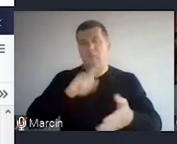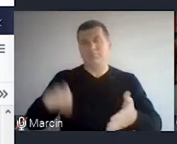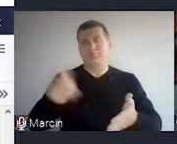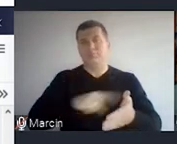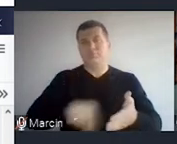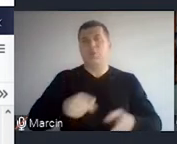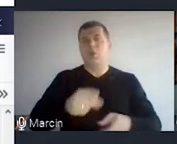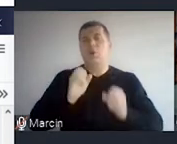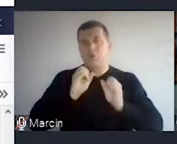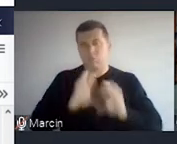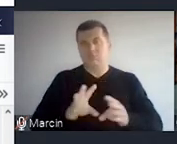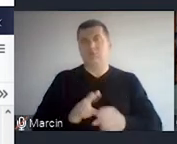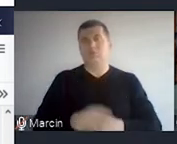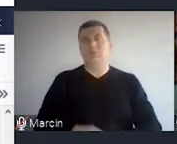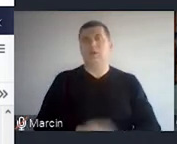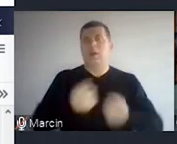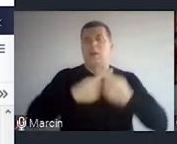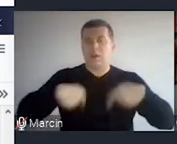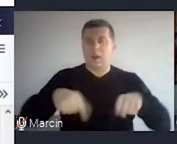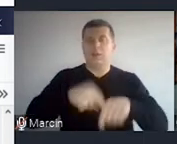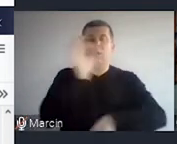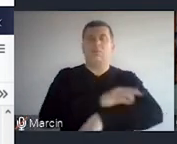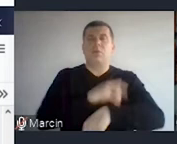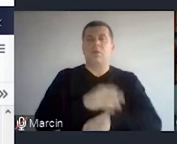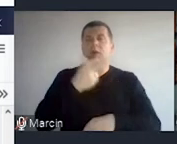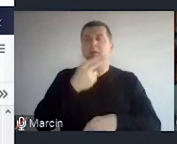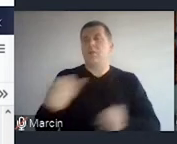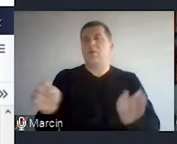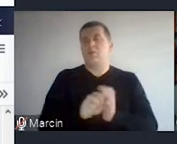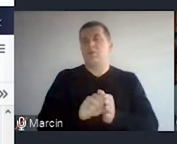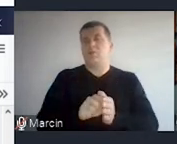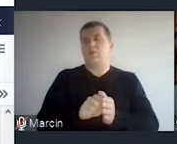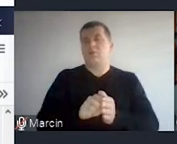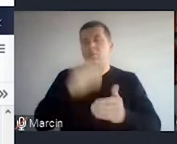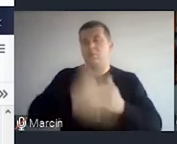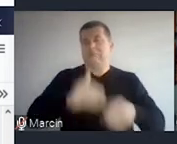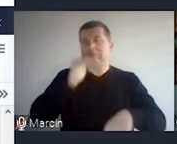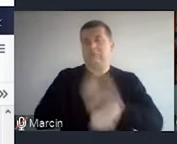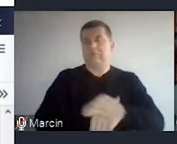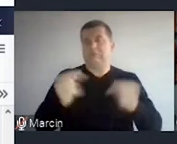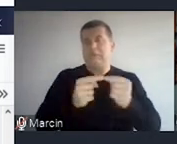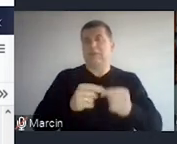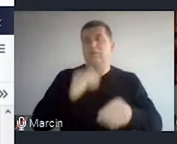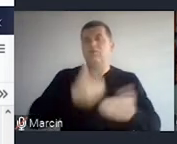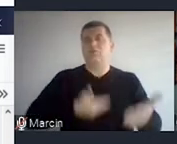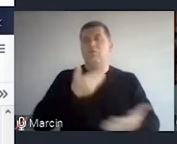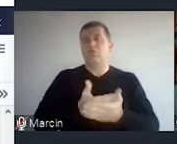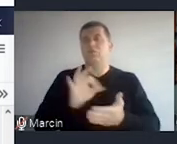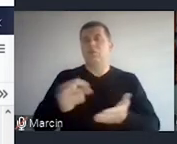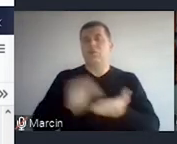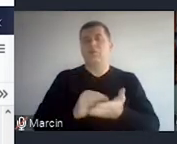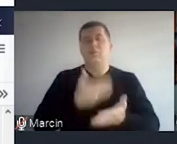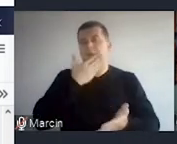która dopuszcza na realizowanie projektu nie do końca zgodnie z zapisami wniosku o dofinansowanie, bo